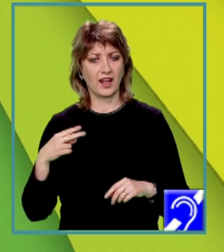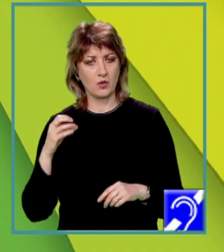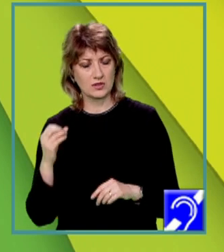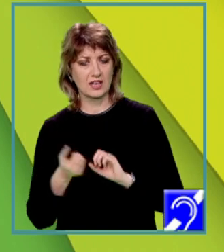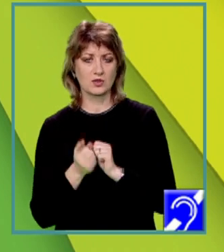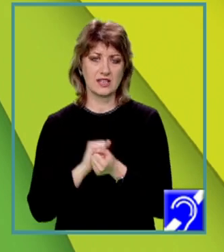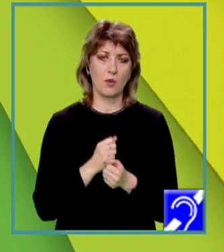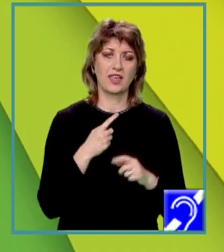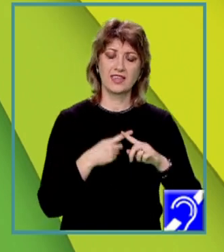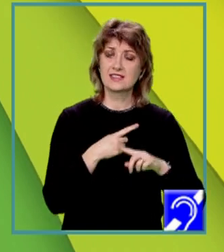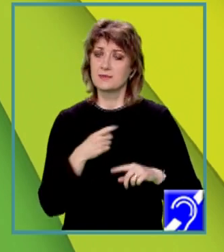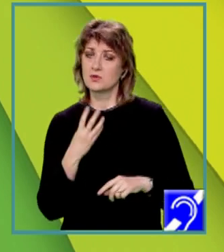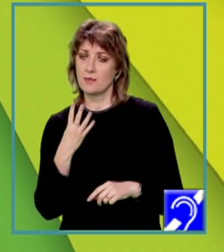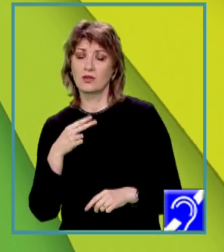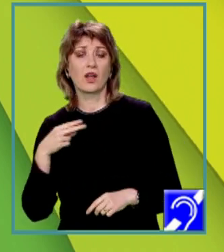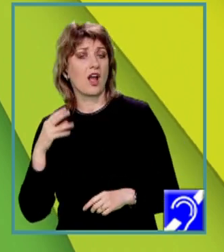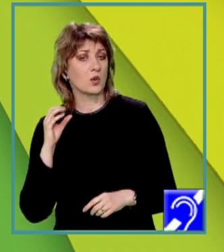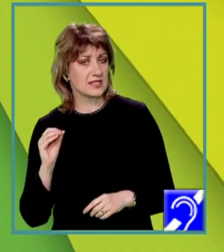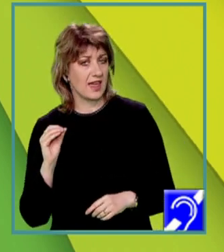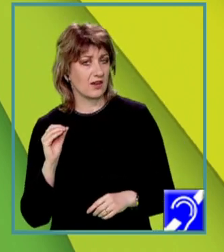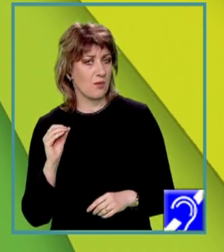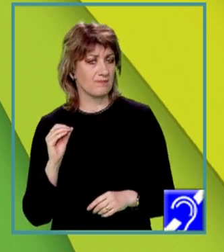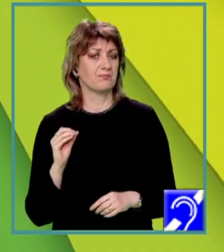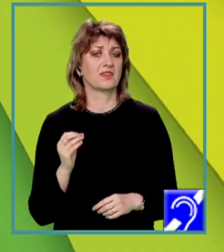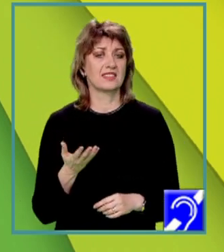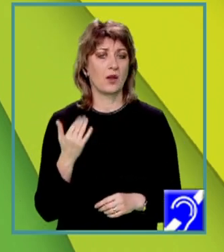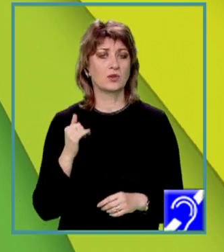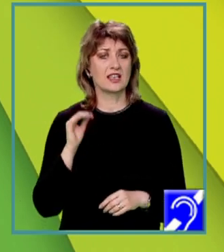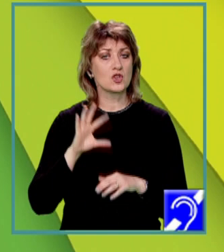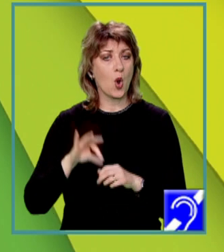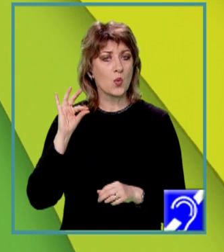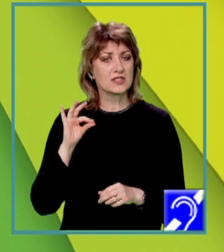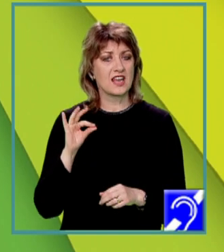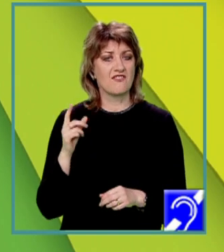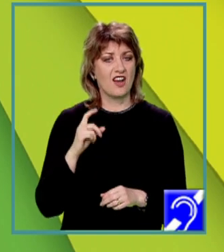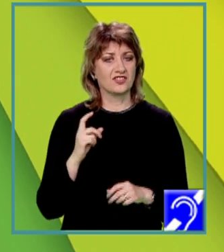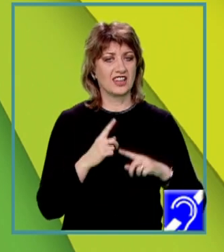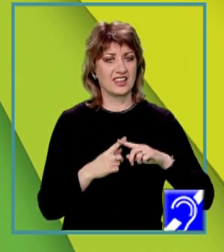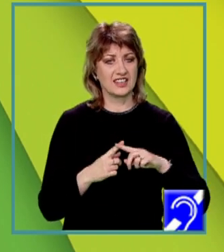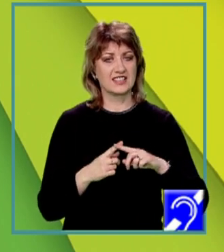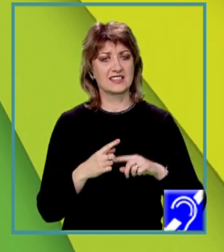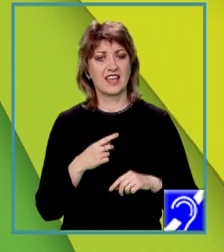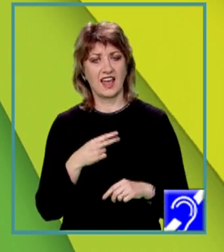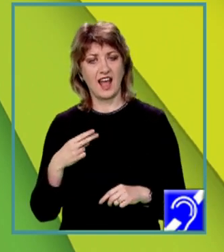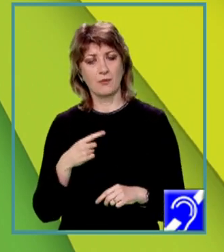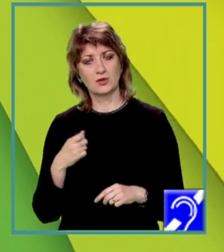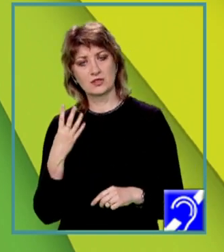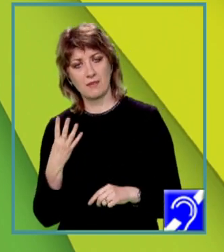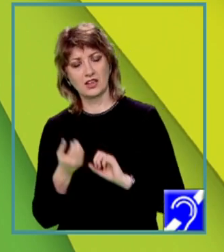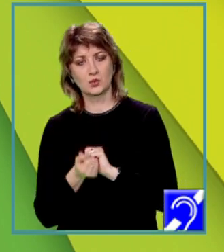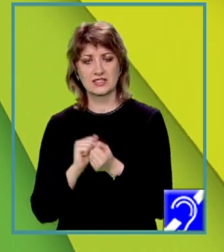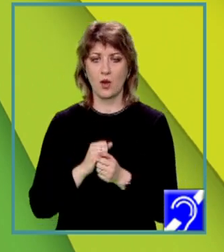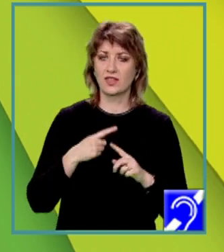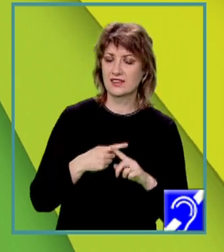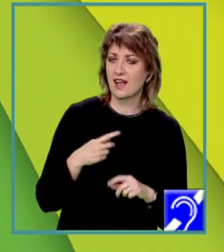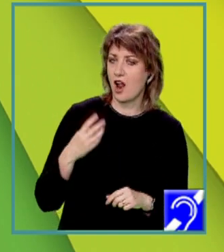sau x minus patru este egal cu zero de unde soluția va fi x egal cu minus 4 sau acryl